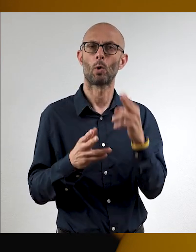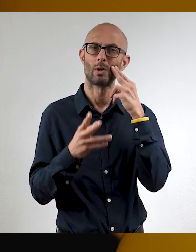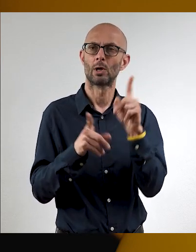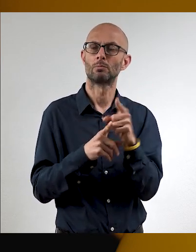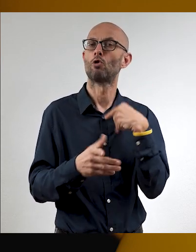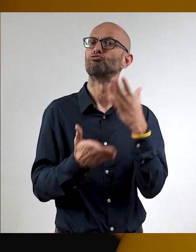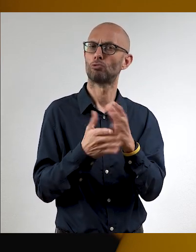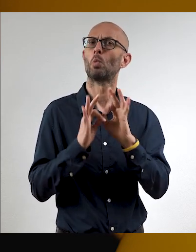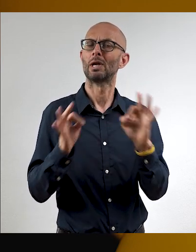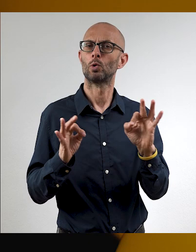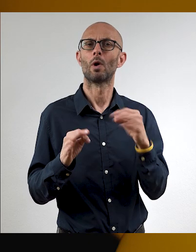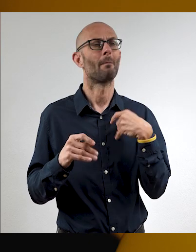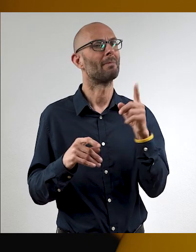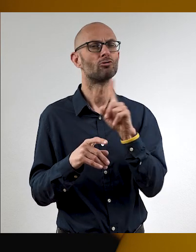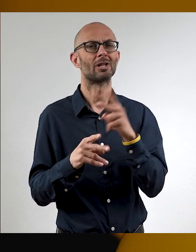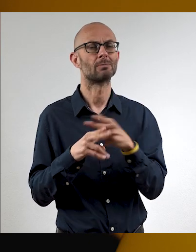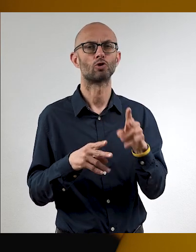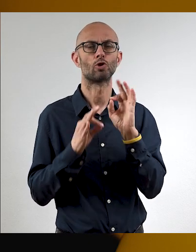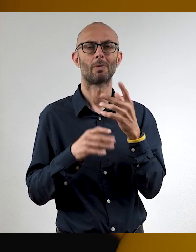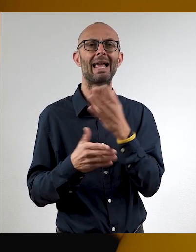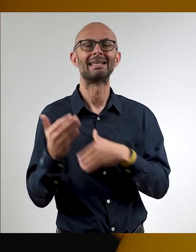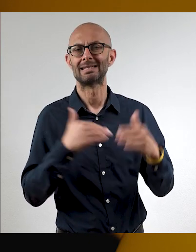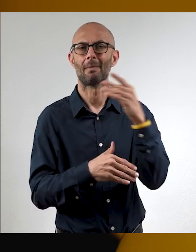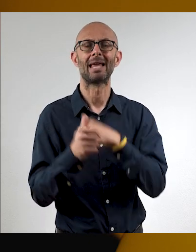kot da smo že dober, pa spet nismo dober. Se izmenjuje